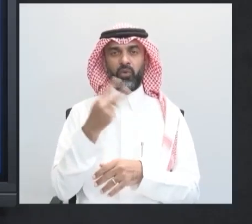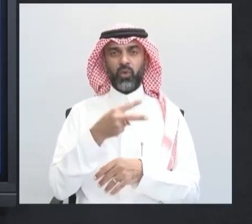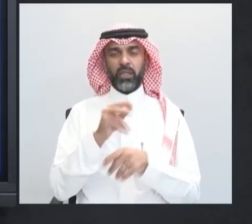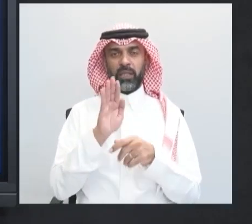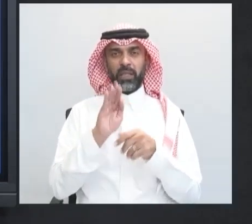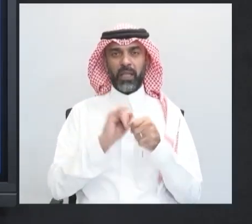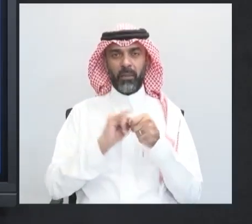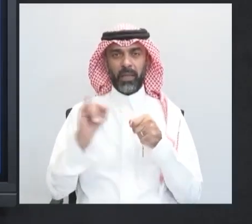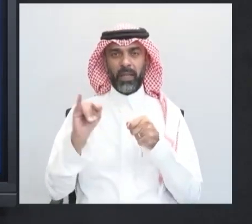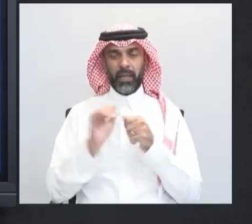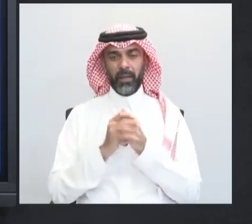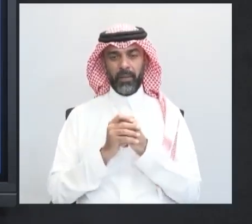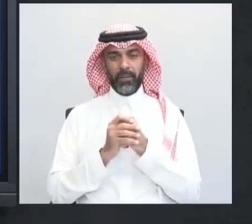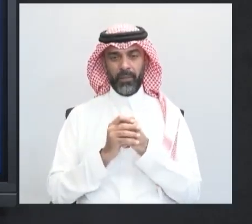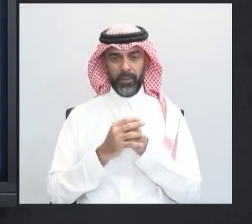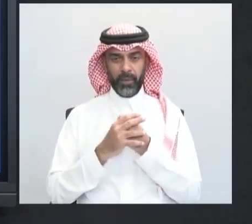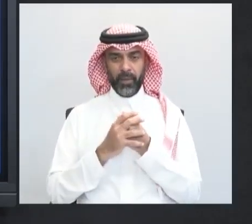لم يظهر الكتاب